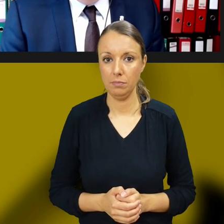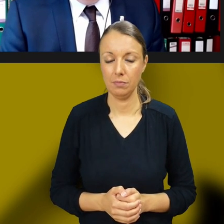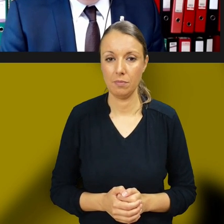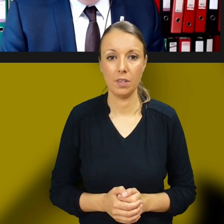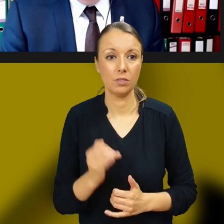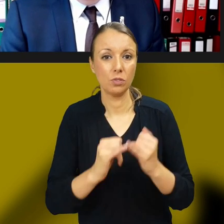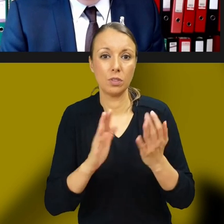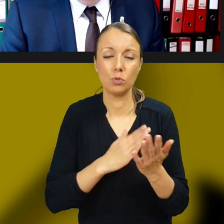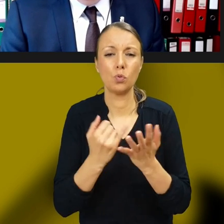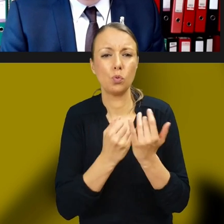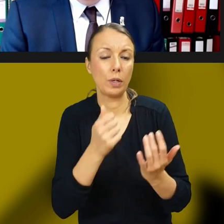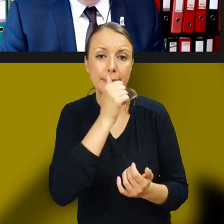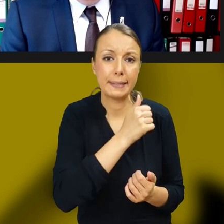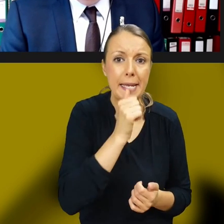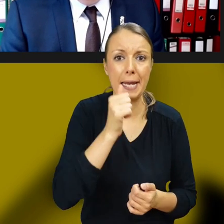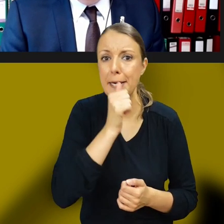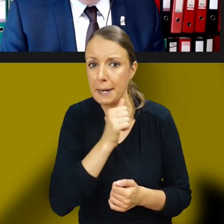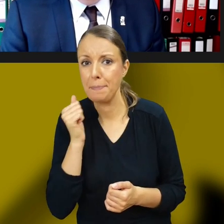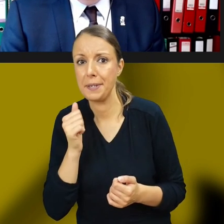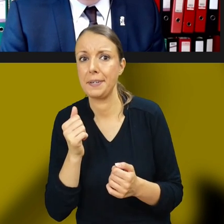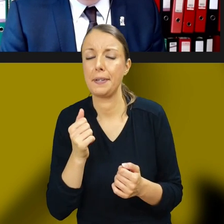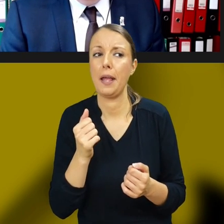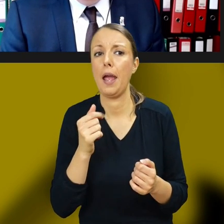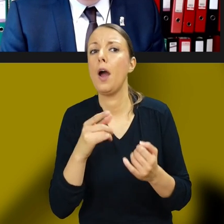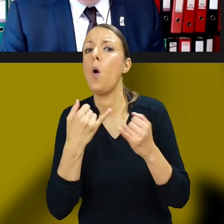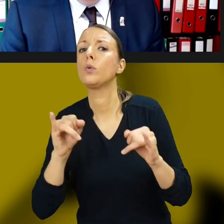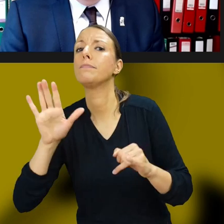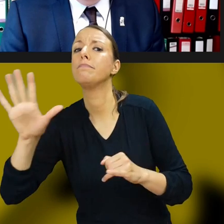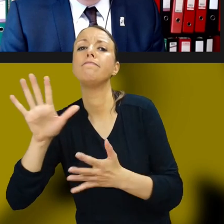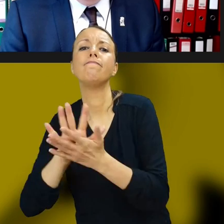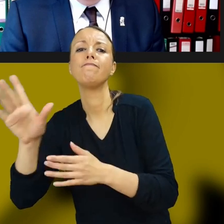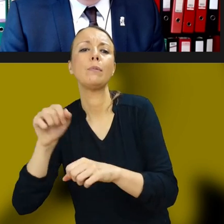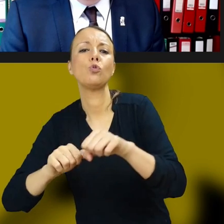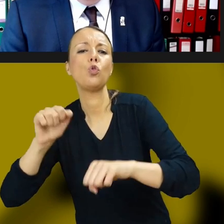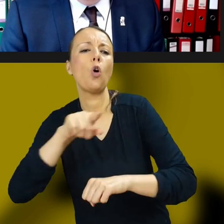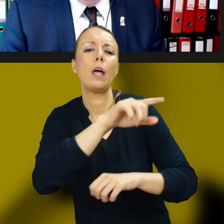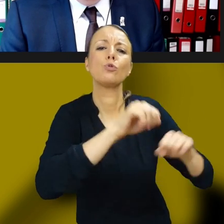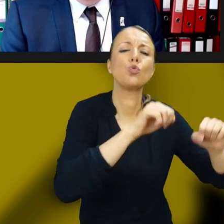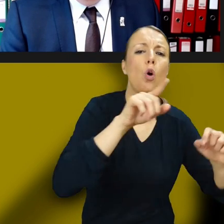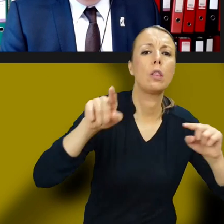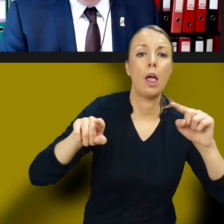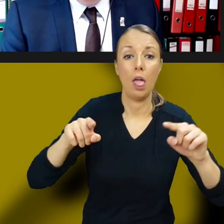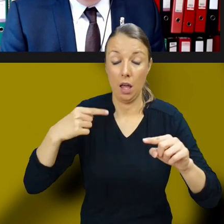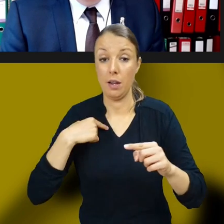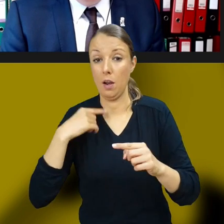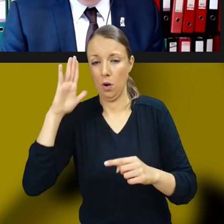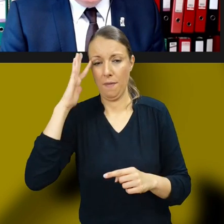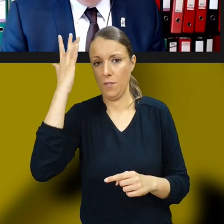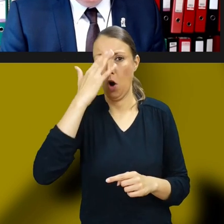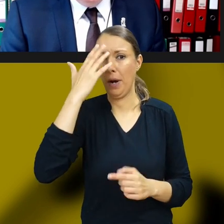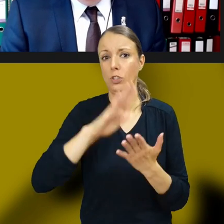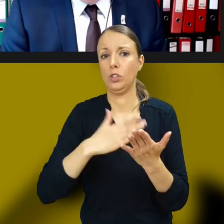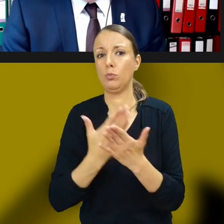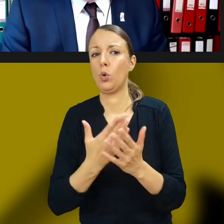po różnych typach sądów. Ja mogę sobie wyobrazić też kwestię obronności i sądownictwo wojskowe